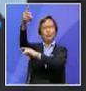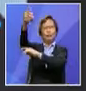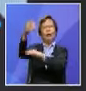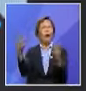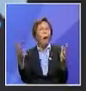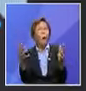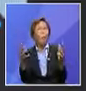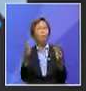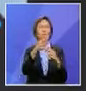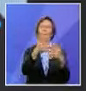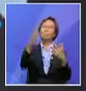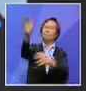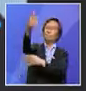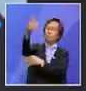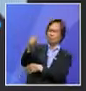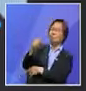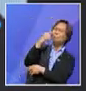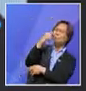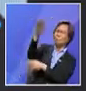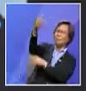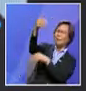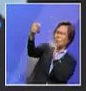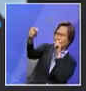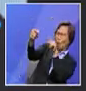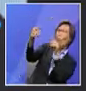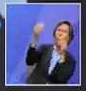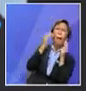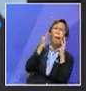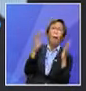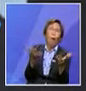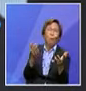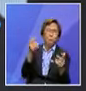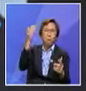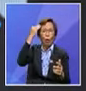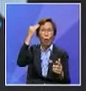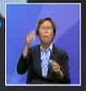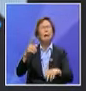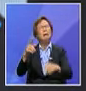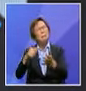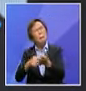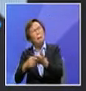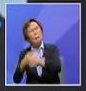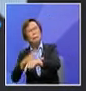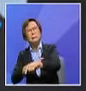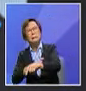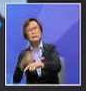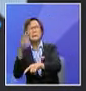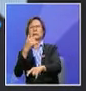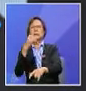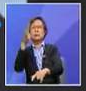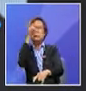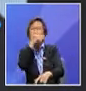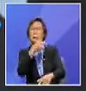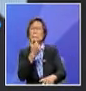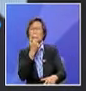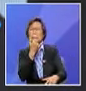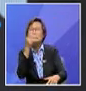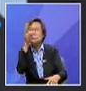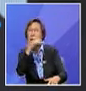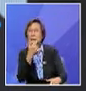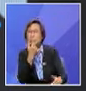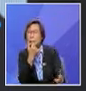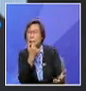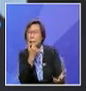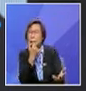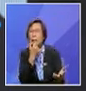macam mana. Ya. Tetapi ada waktunya timbul khilaf dari segi bagaimana